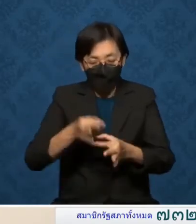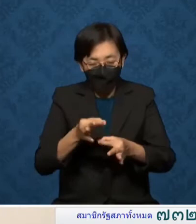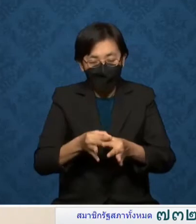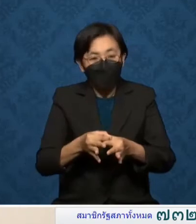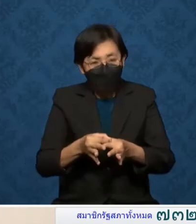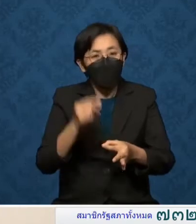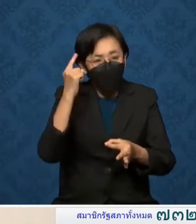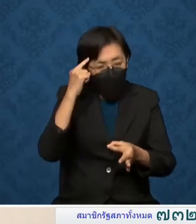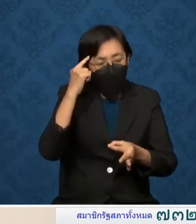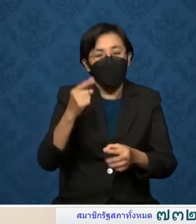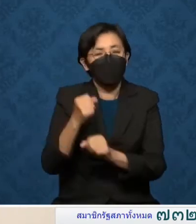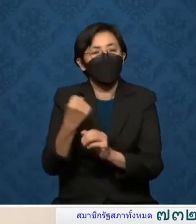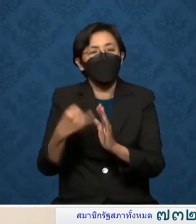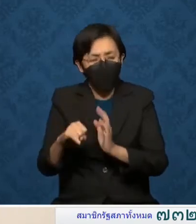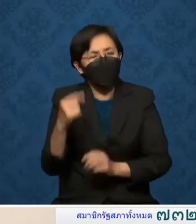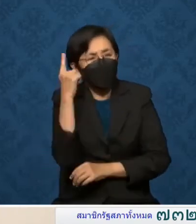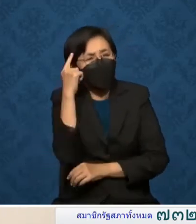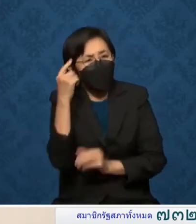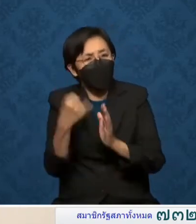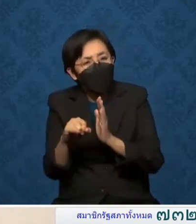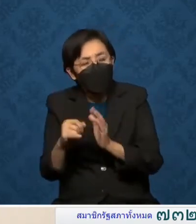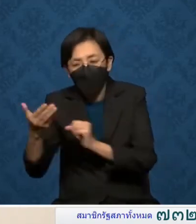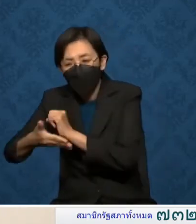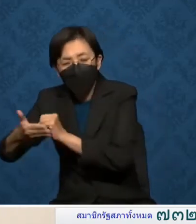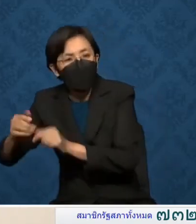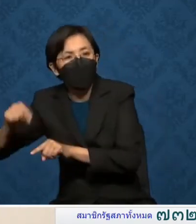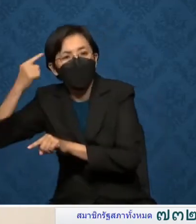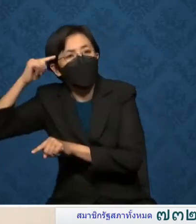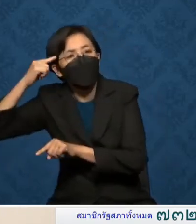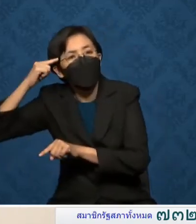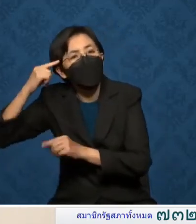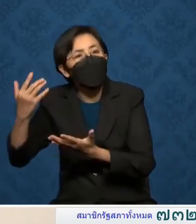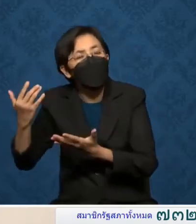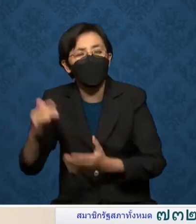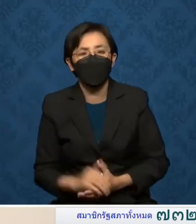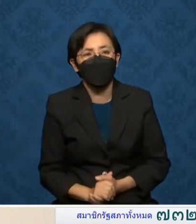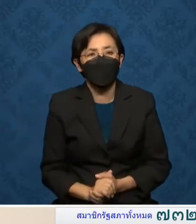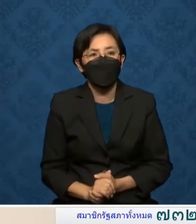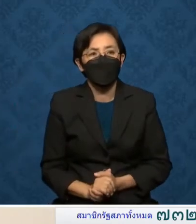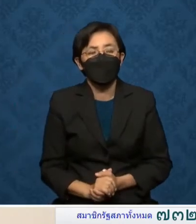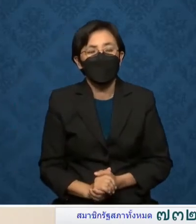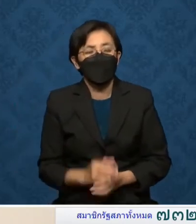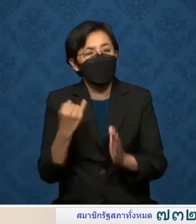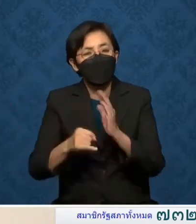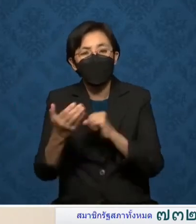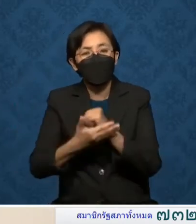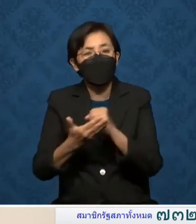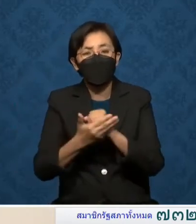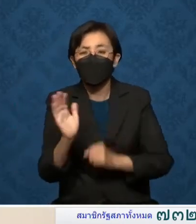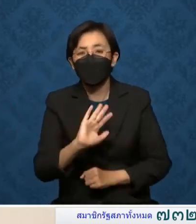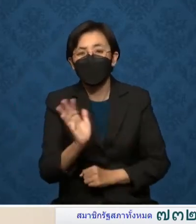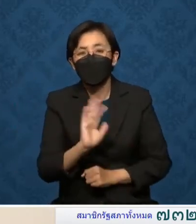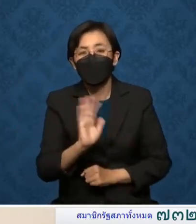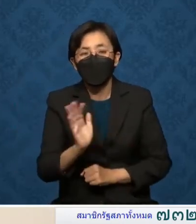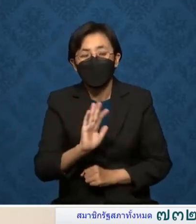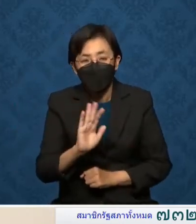ใช้ไม่ถูกต้องแล้วอัี้คือรู้ แต่ไม่ใชเรองยาเสบติดเพระฉะนั้นเนื่อยเมื่อไม่ใช่เรื่องยาเสบติดมันจะ